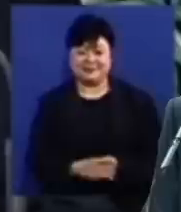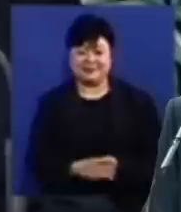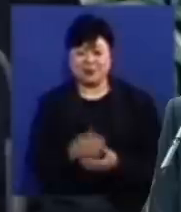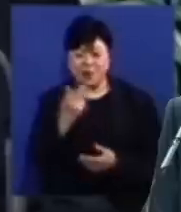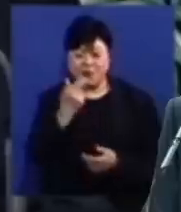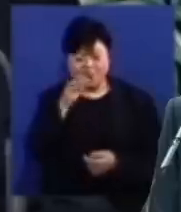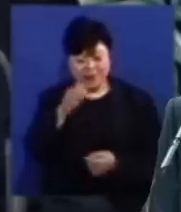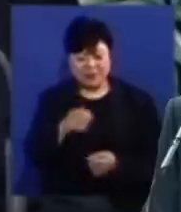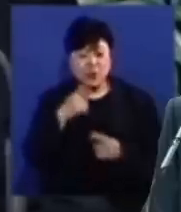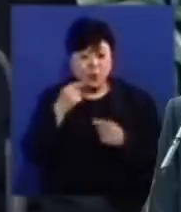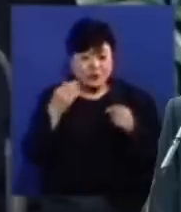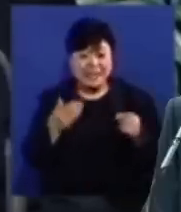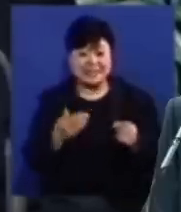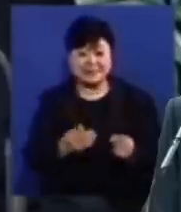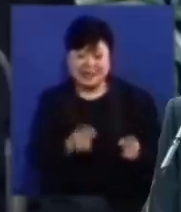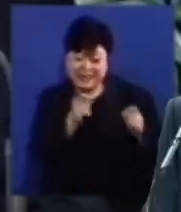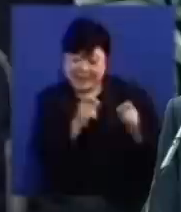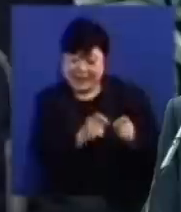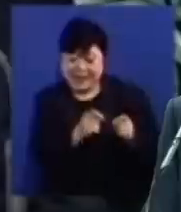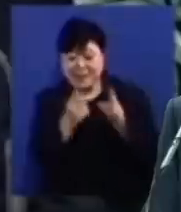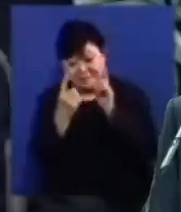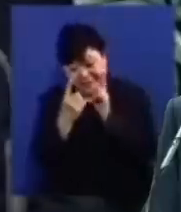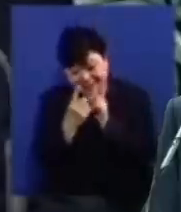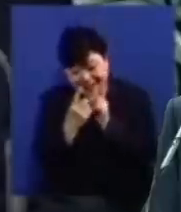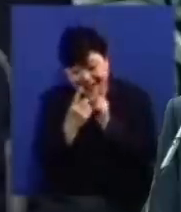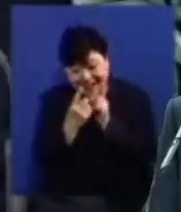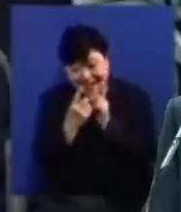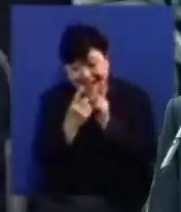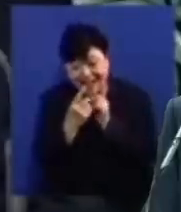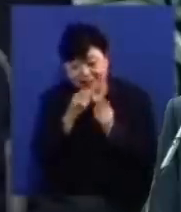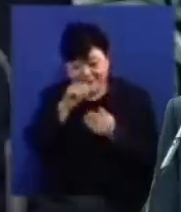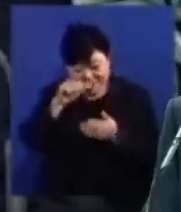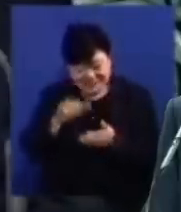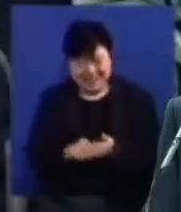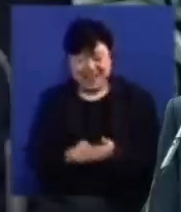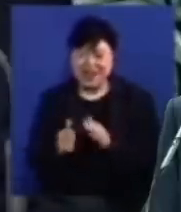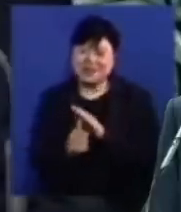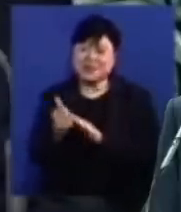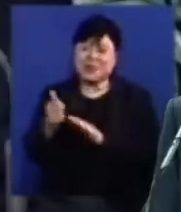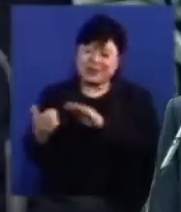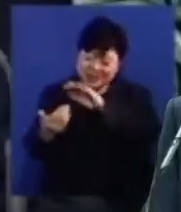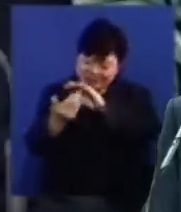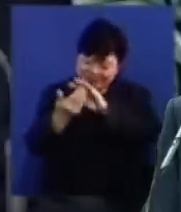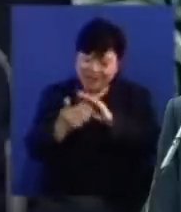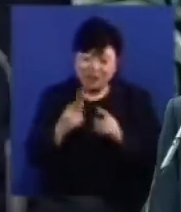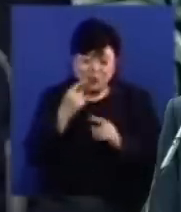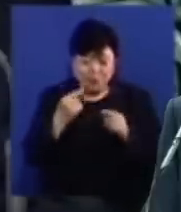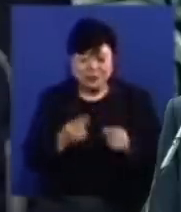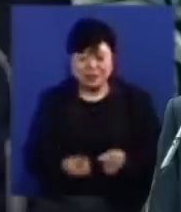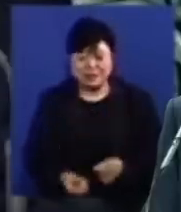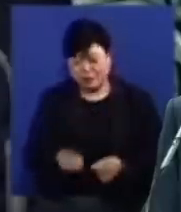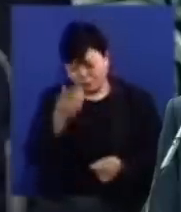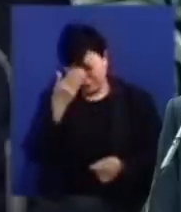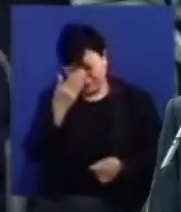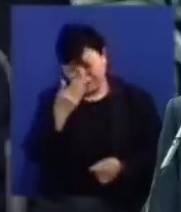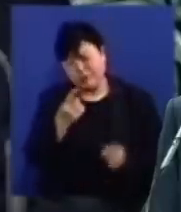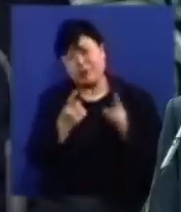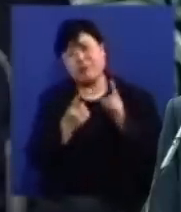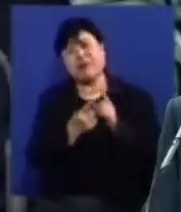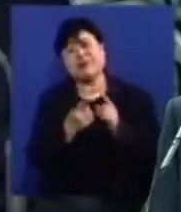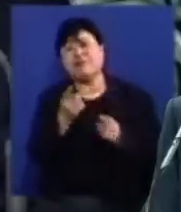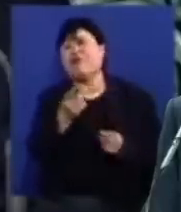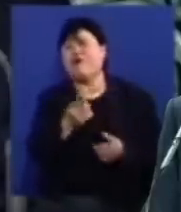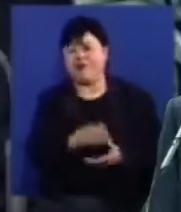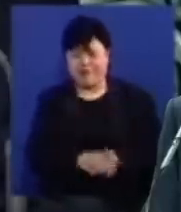홍콩에 가니까 조용기 목사 가까이 만나봤다고 평생의 소원이 이루어졌다 했는데 조용히 같은 못난 인생을 만나서 무슨 평생의